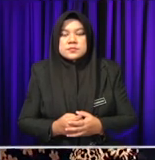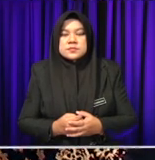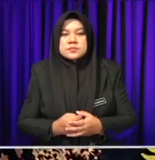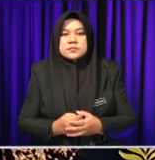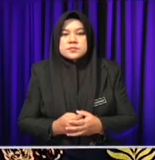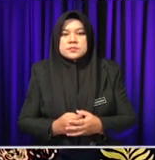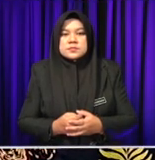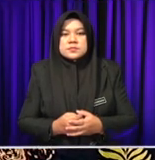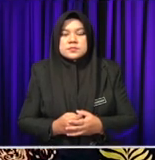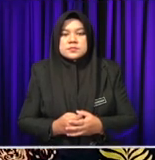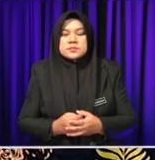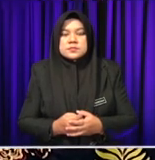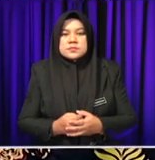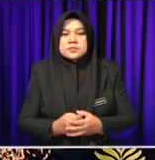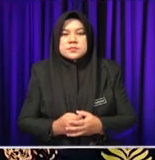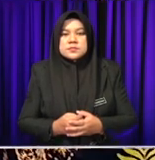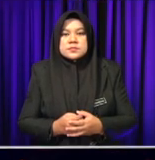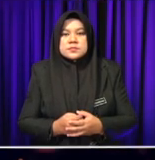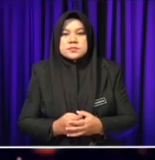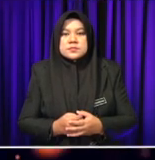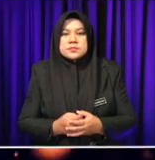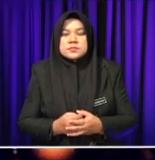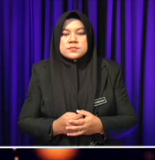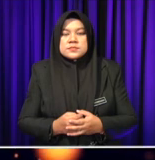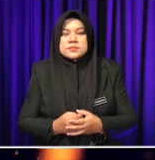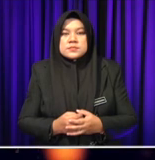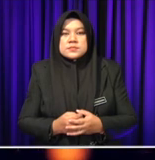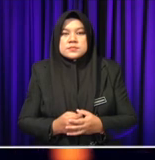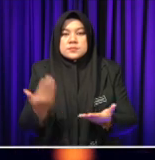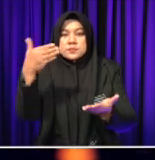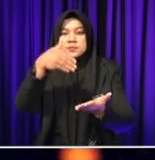silakan Adlin sekali lagi Cepat